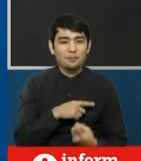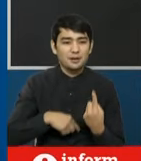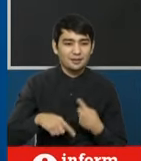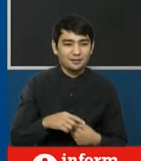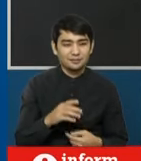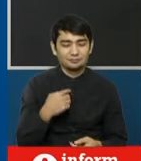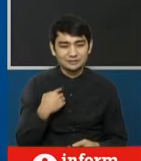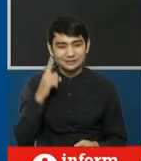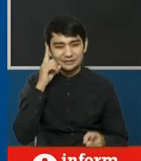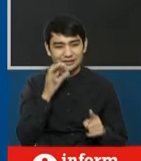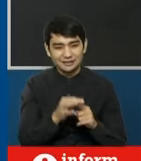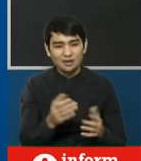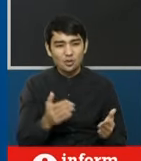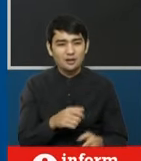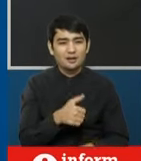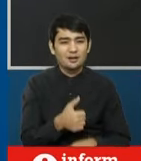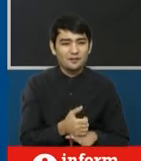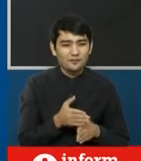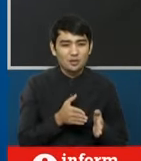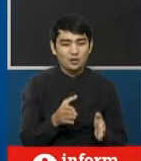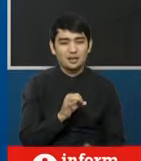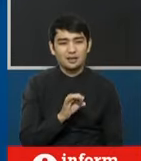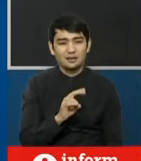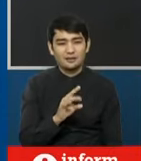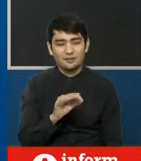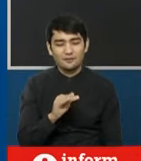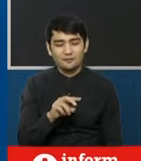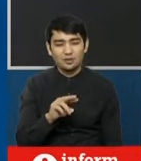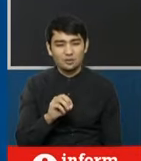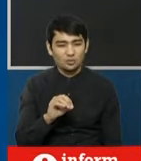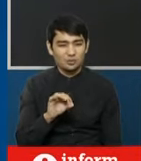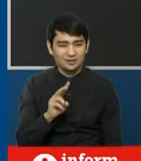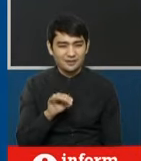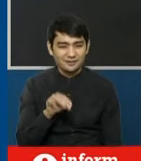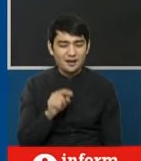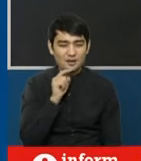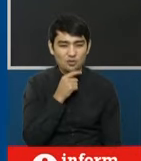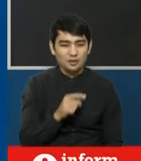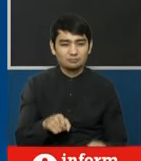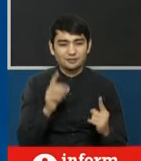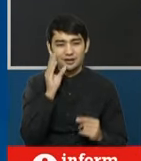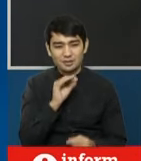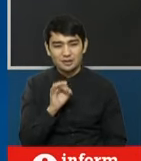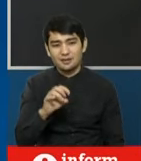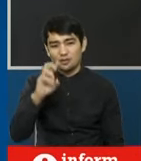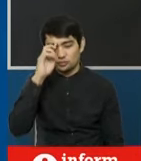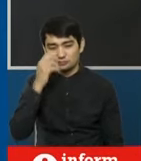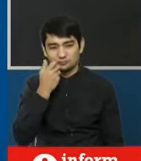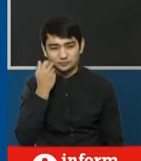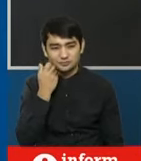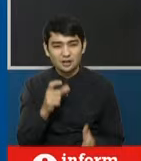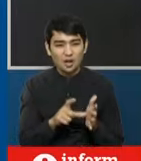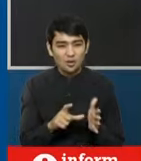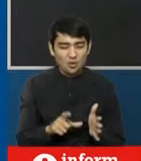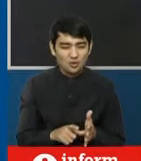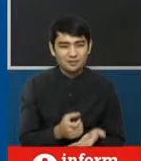алдыға қойған негізгі басты бағытымыз мына инклюзивті экономикаға көшу. Жалпы бюджеттің кіріс бөлігін